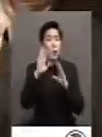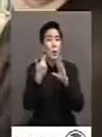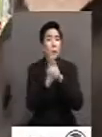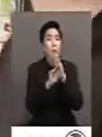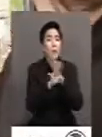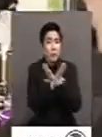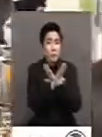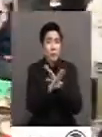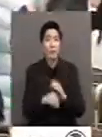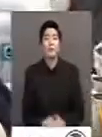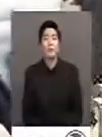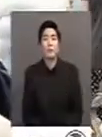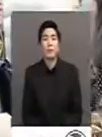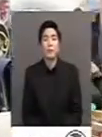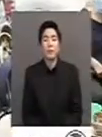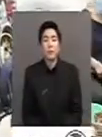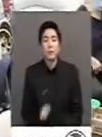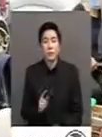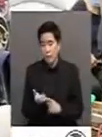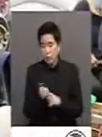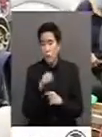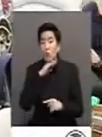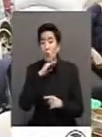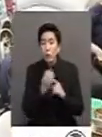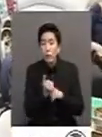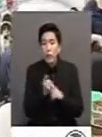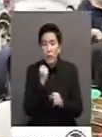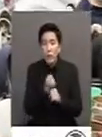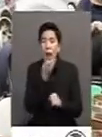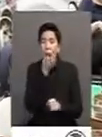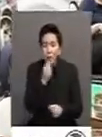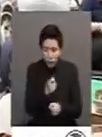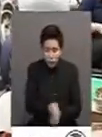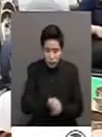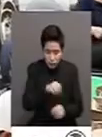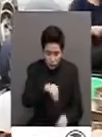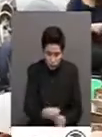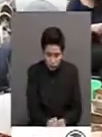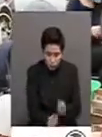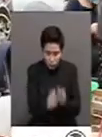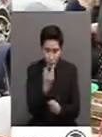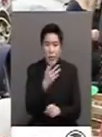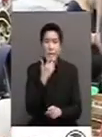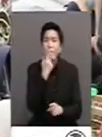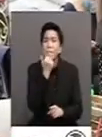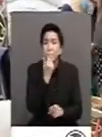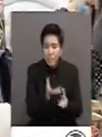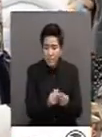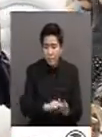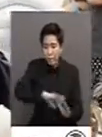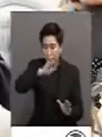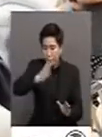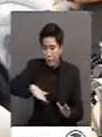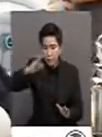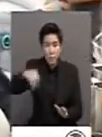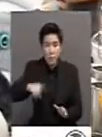ย์เลยค่ะ ครับเป็นเกี๊ยวซ่าที่เราปลูกข้าวเองครับปลูกข้าวไรซ์เบอร์รี่ในพื้นดินภูเขาไฟแล้วปลูก